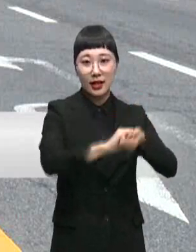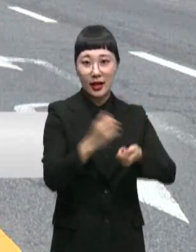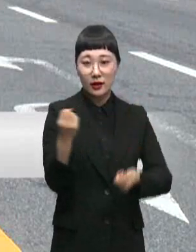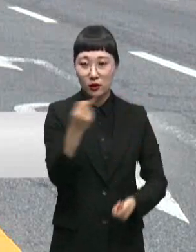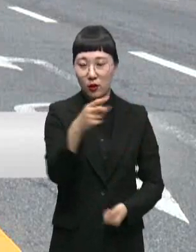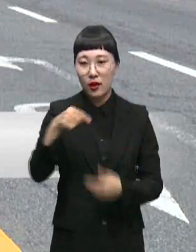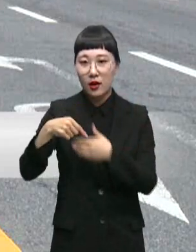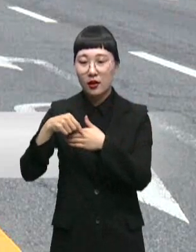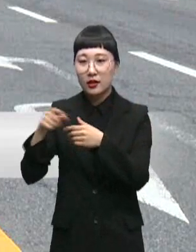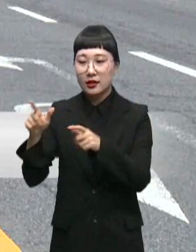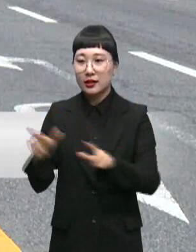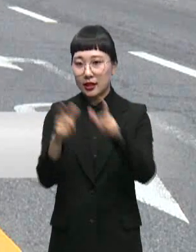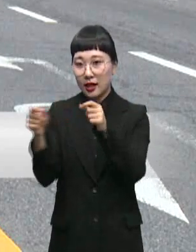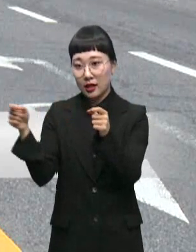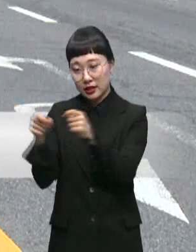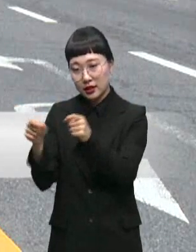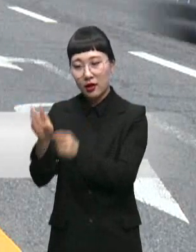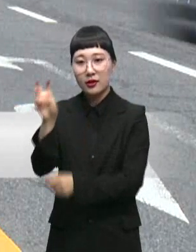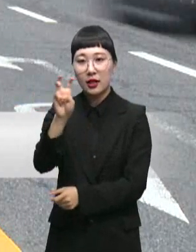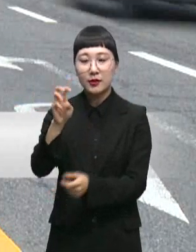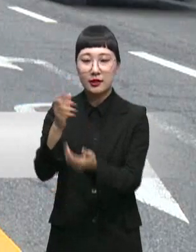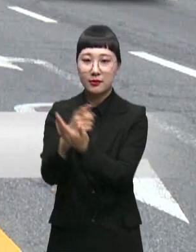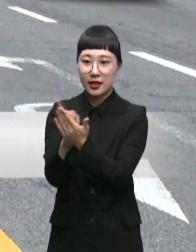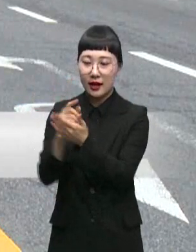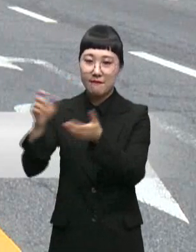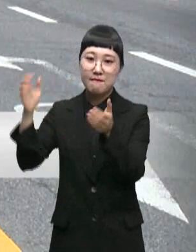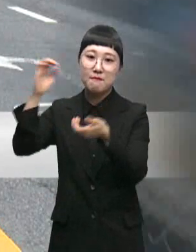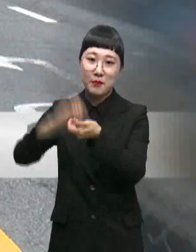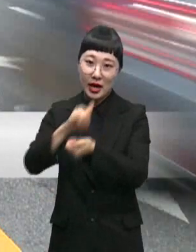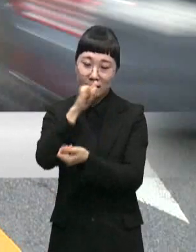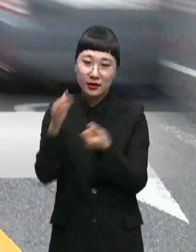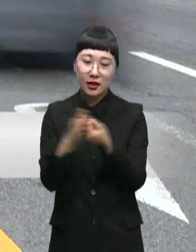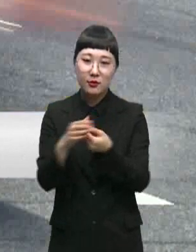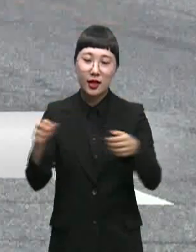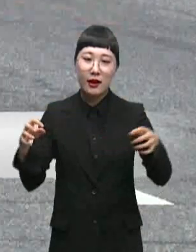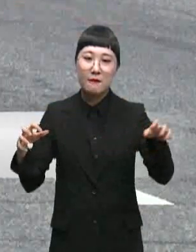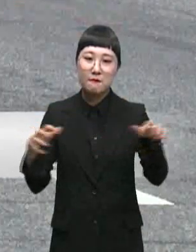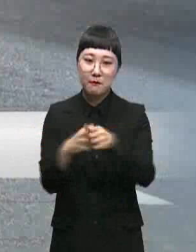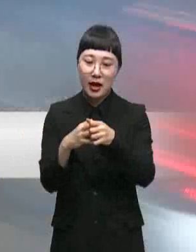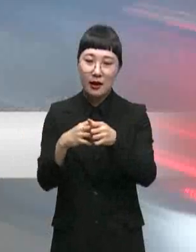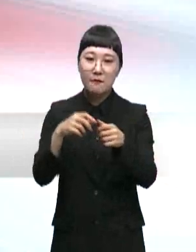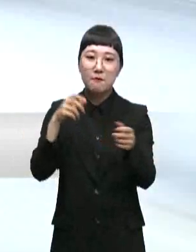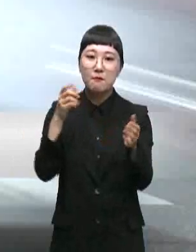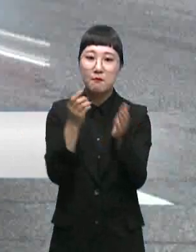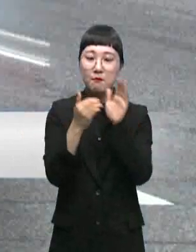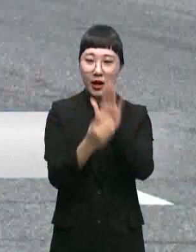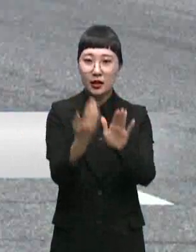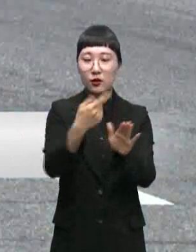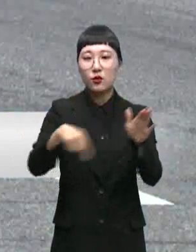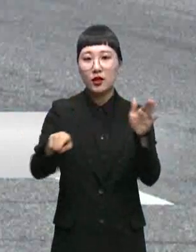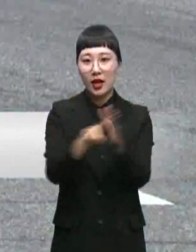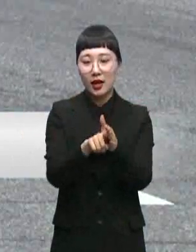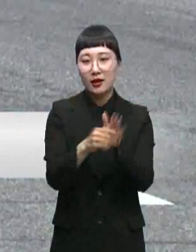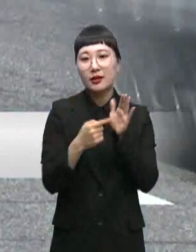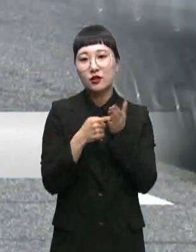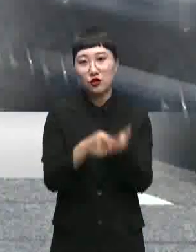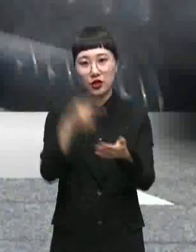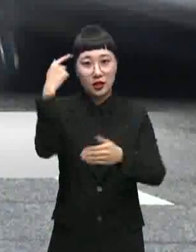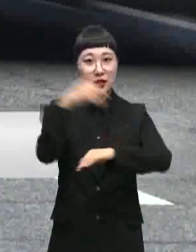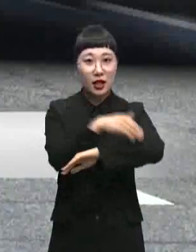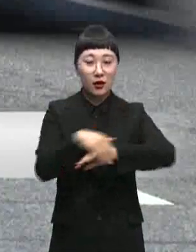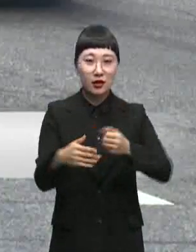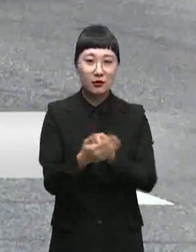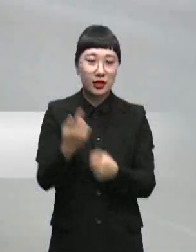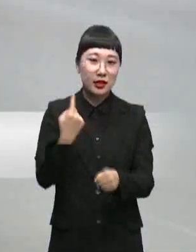30km 로 제한하는 것으로 교통사고를 줄이기 위해 국토교통부 등이 추진하는 정책입니다 인천에서는